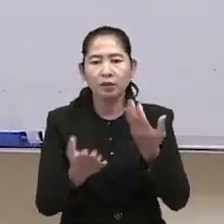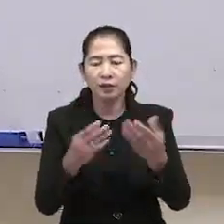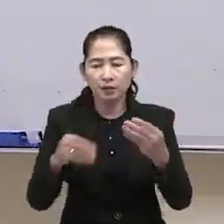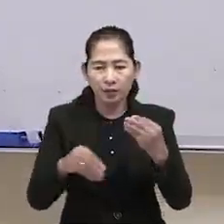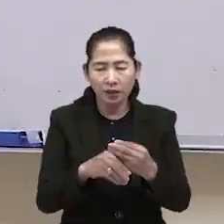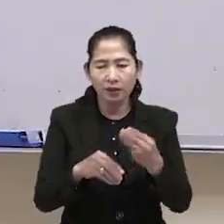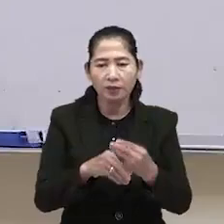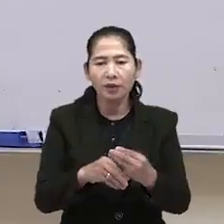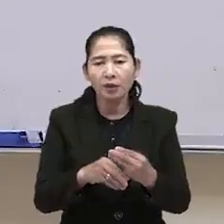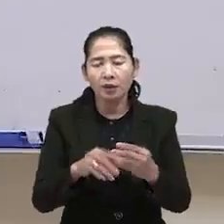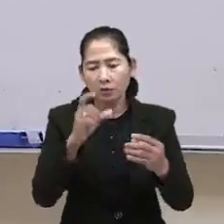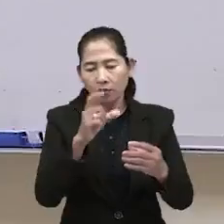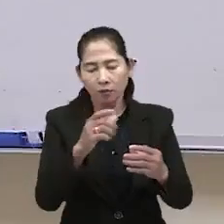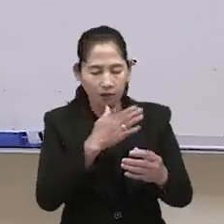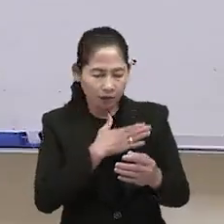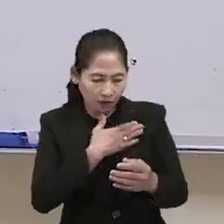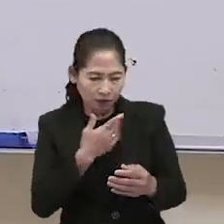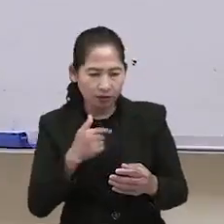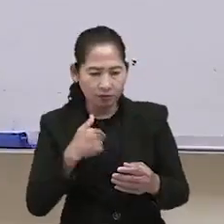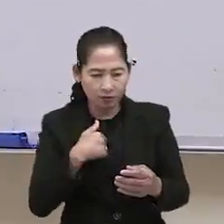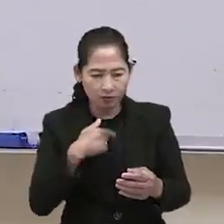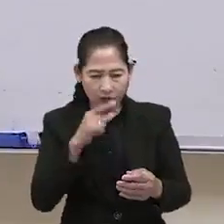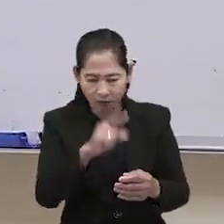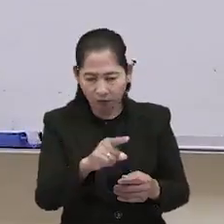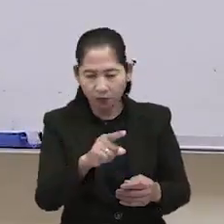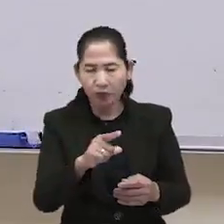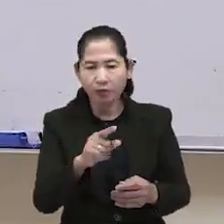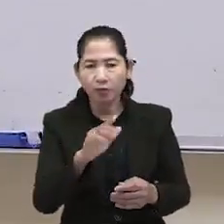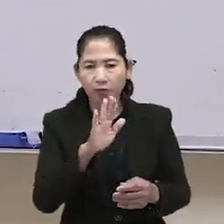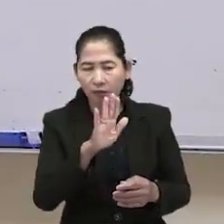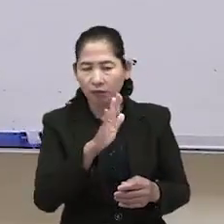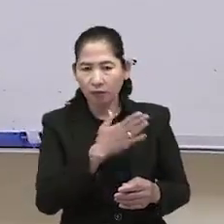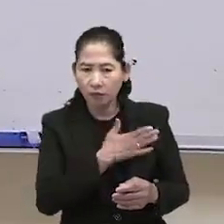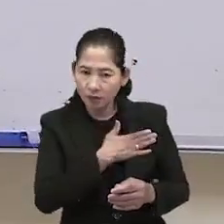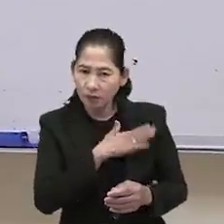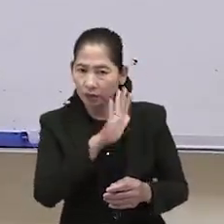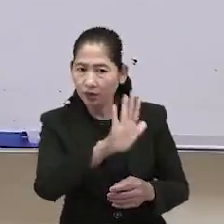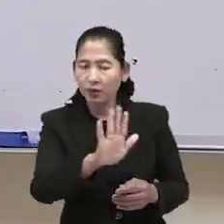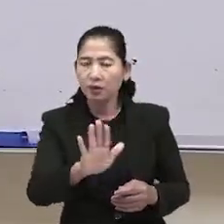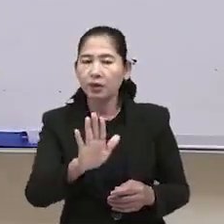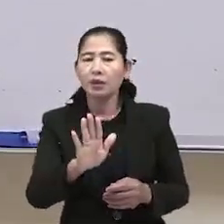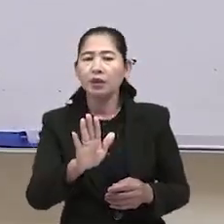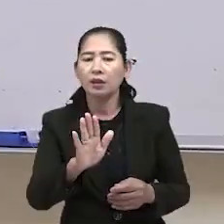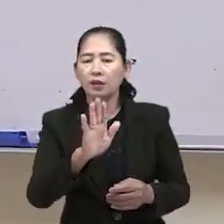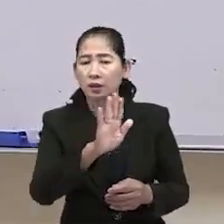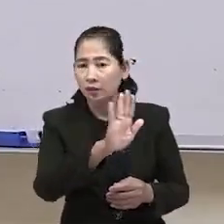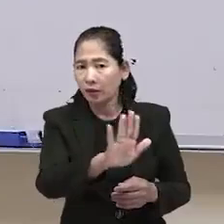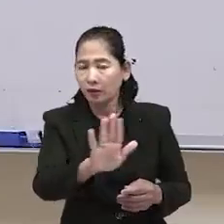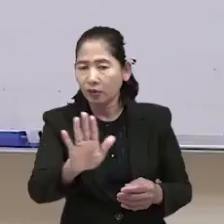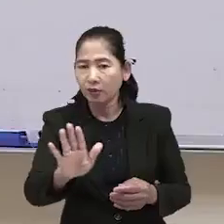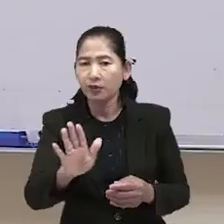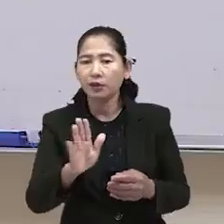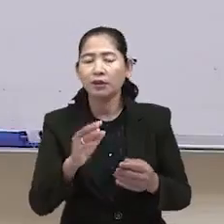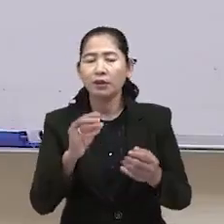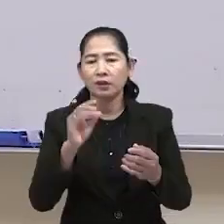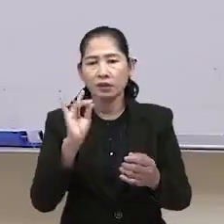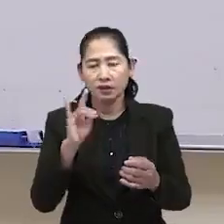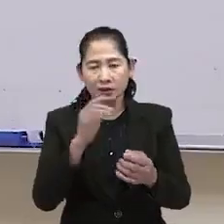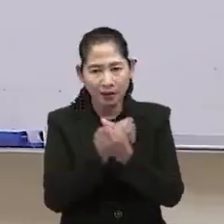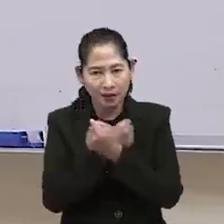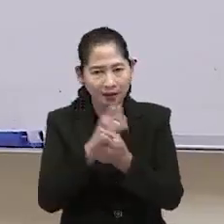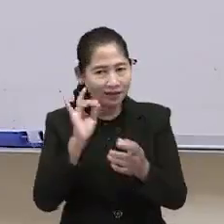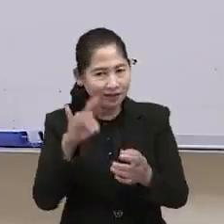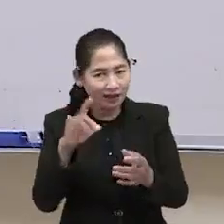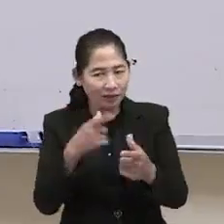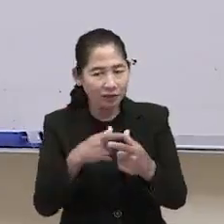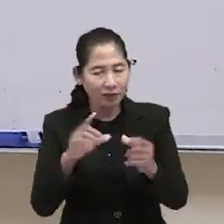ន្ថែមថាមនោសញ្ចេតនារបស់អ្នកចំពោះសត្វមនោសញ្ចេតនារបស់អ្នកហ្នឹងគឺរបស់កូនទាំងអស់គ្នាហ្នឹងថាកូនស្រឡាញ់សត្វឬអ